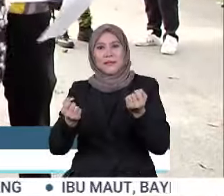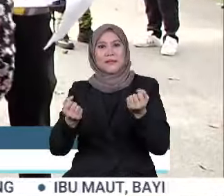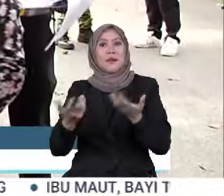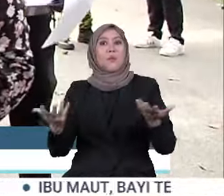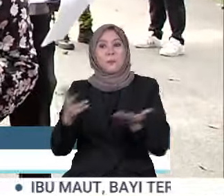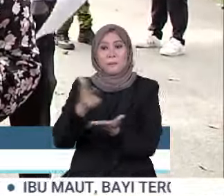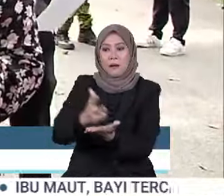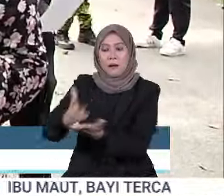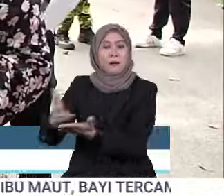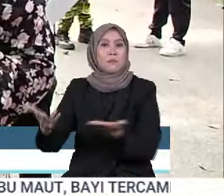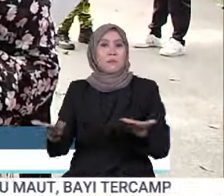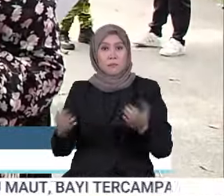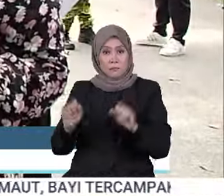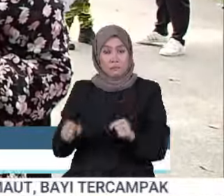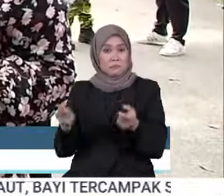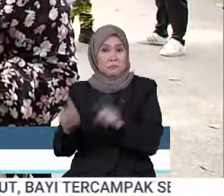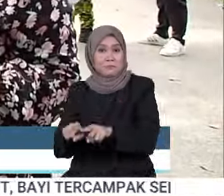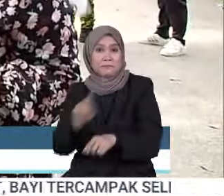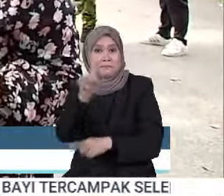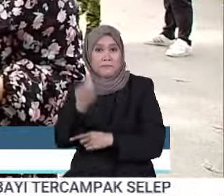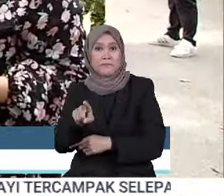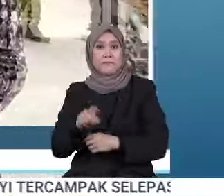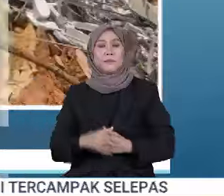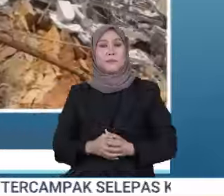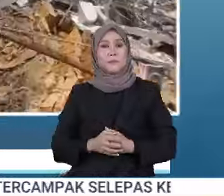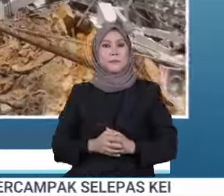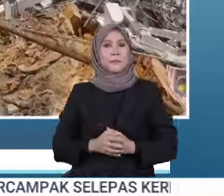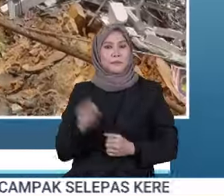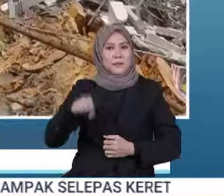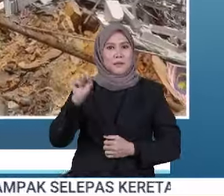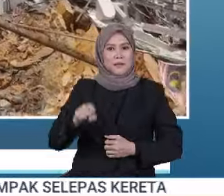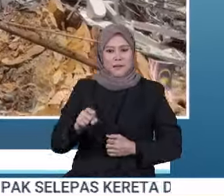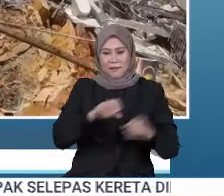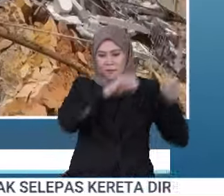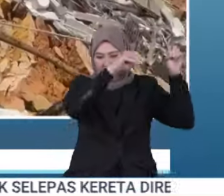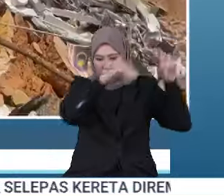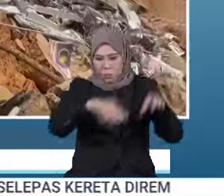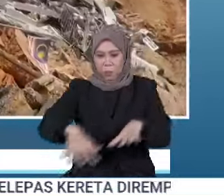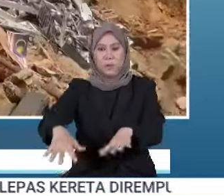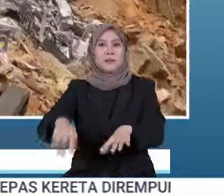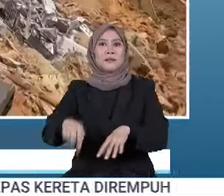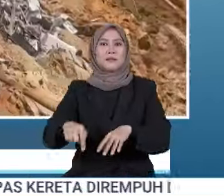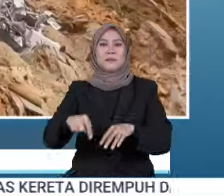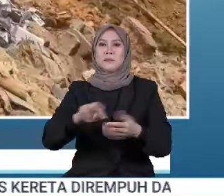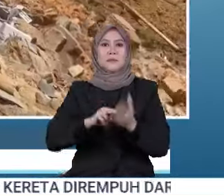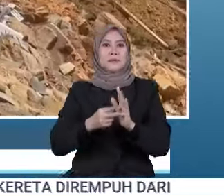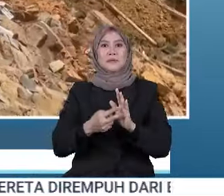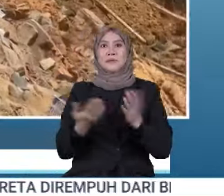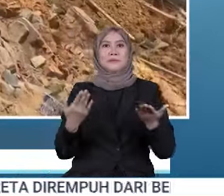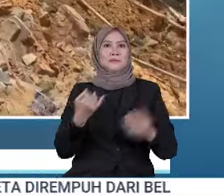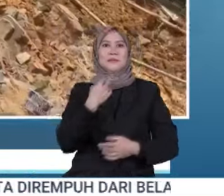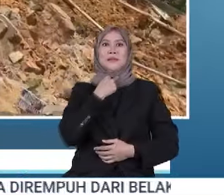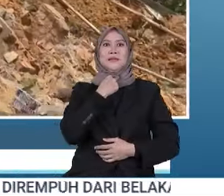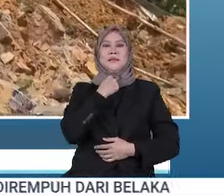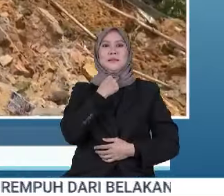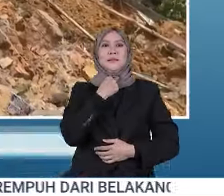kawasan ini ya kita lihat rontahan ni agak besar sehingga menghalang sebarang laluan